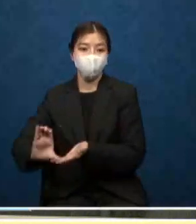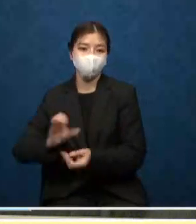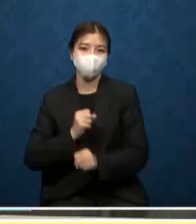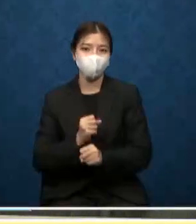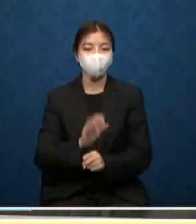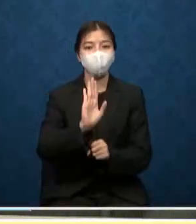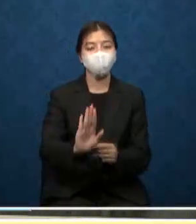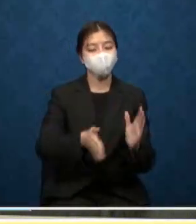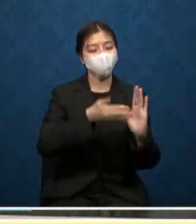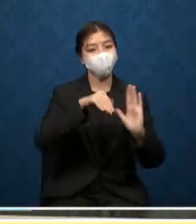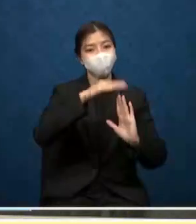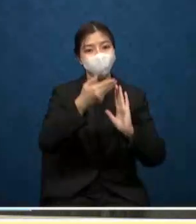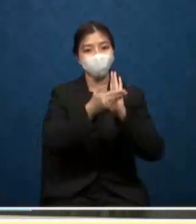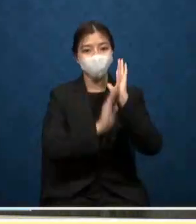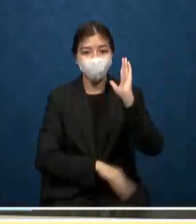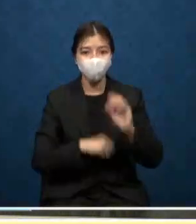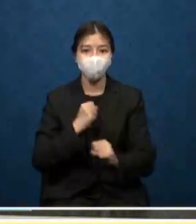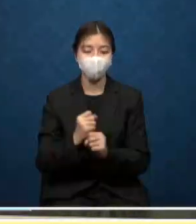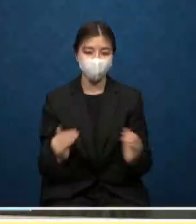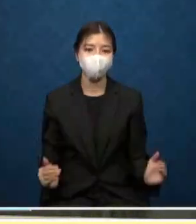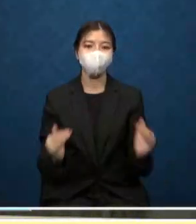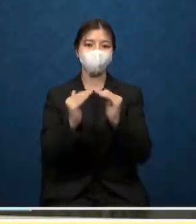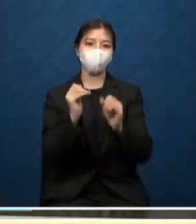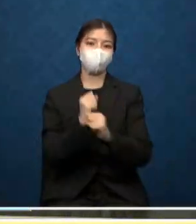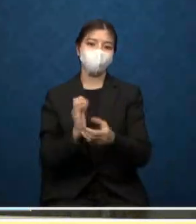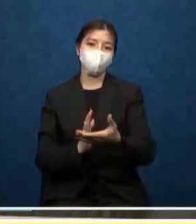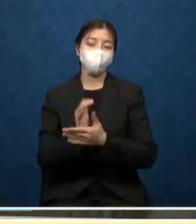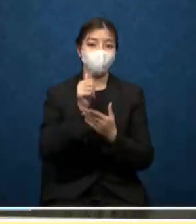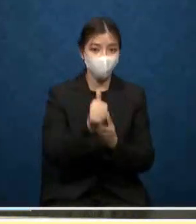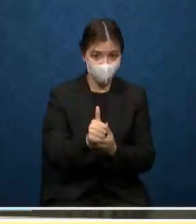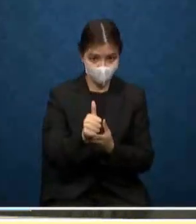สำเร็จตามความเสมอภาคทางเพศและทางวัยขอบคุณครับ